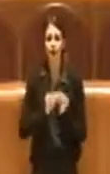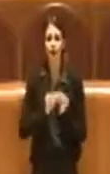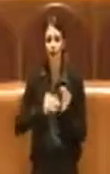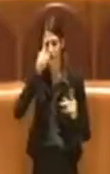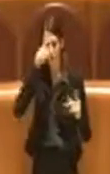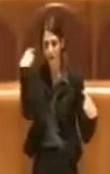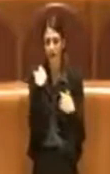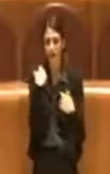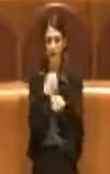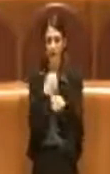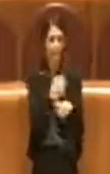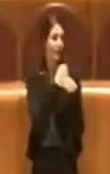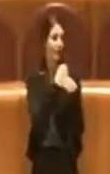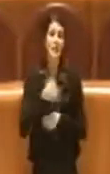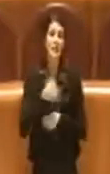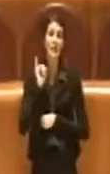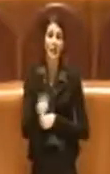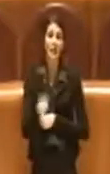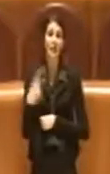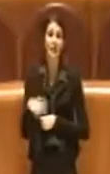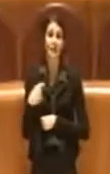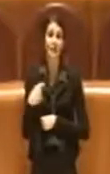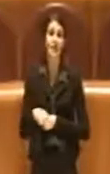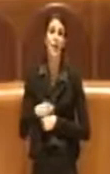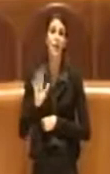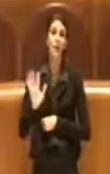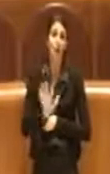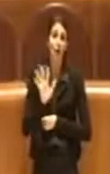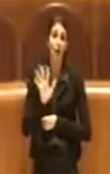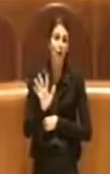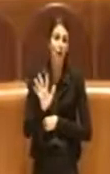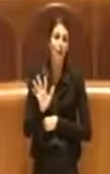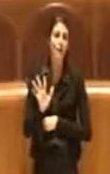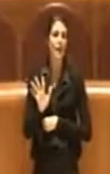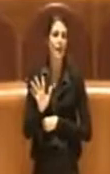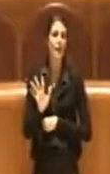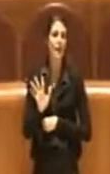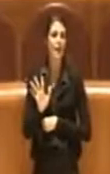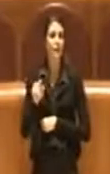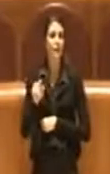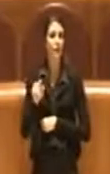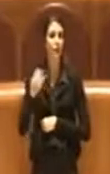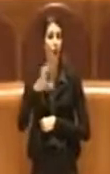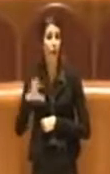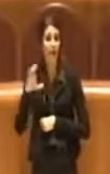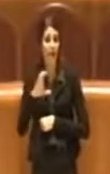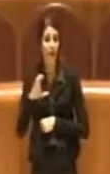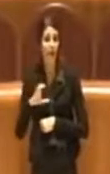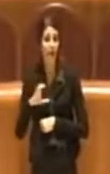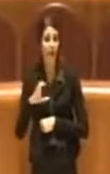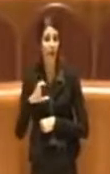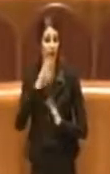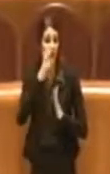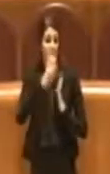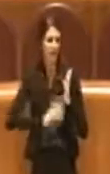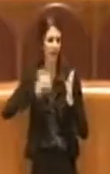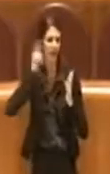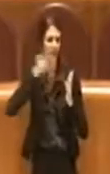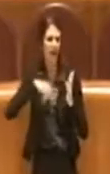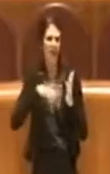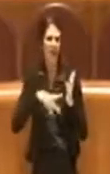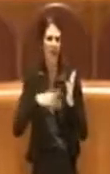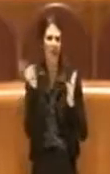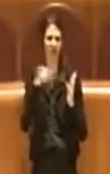Sì, Presidente, solo per dire che probabilmente il consigliere Corsetti ha male interpretato il testo che io ho enunciato e vado a leggere nella